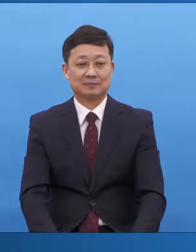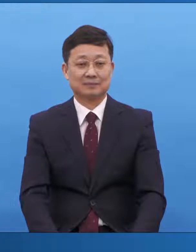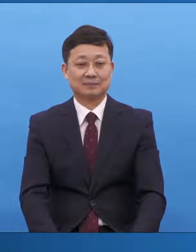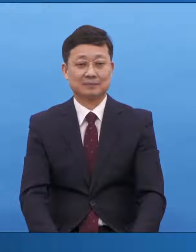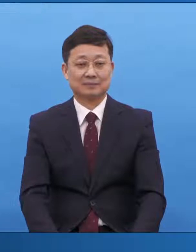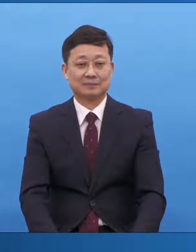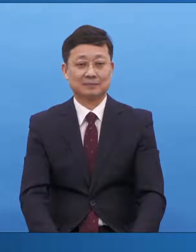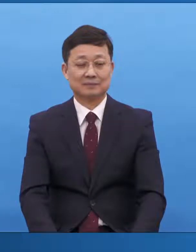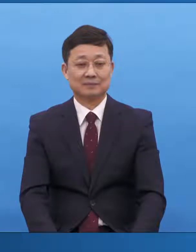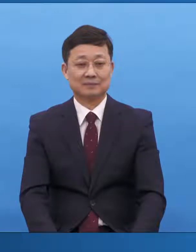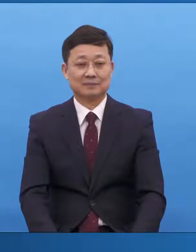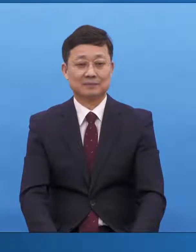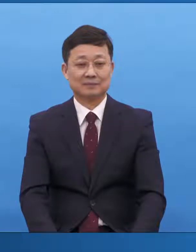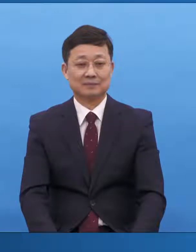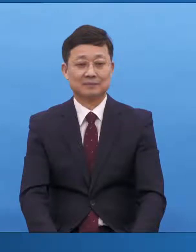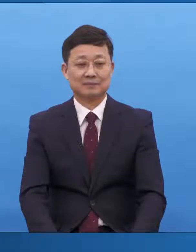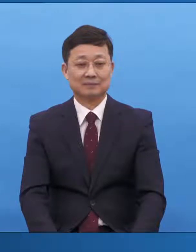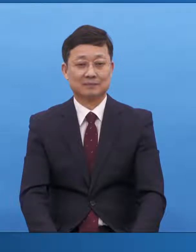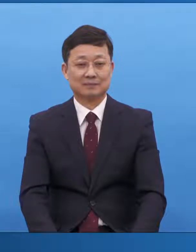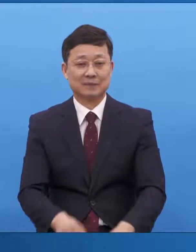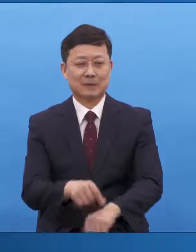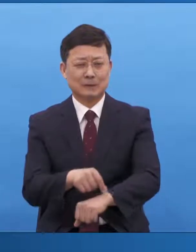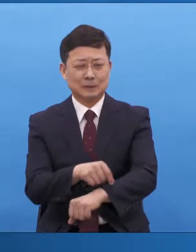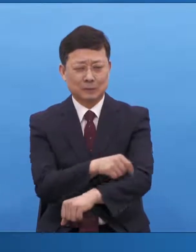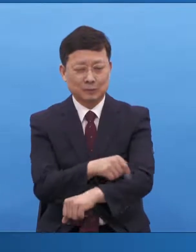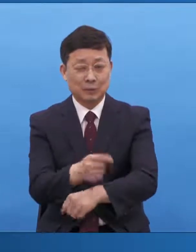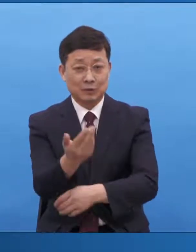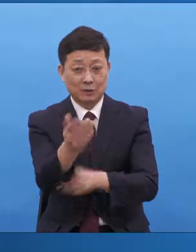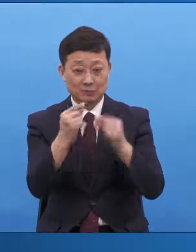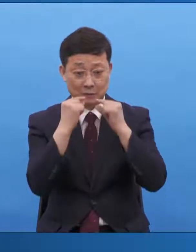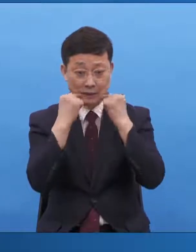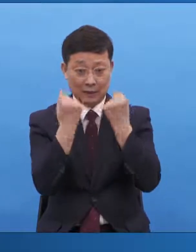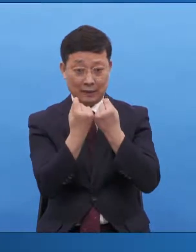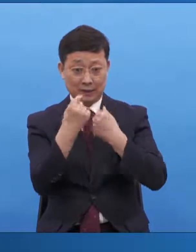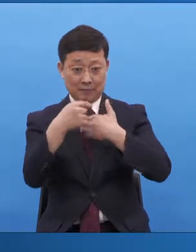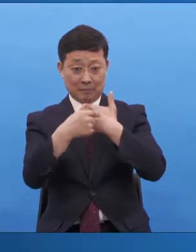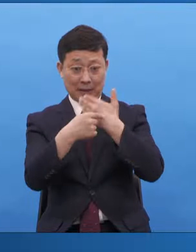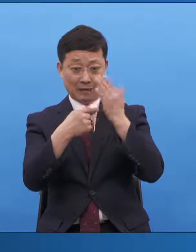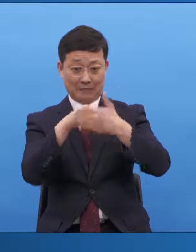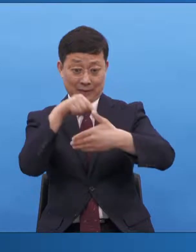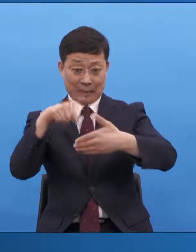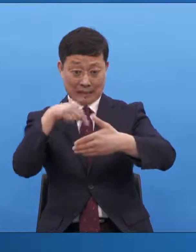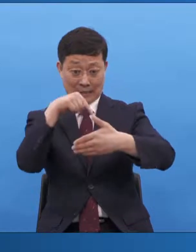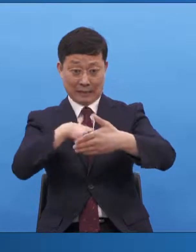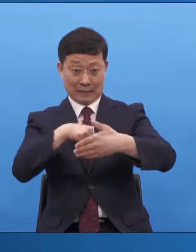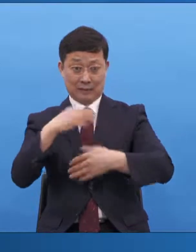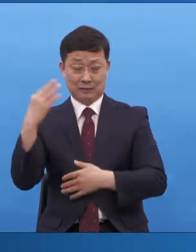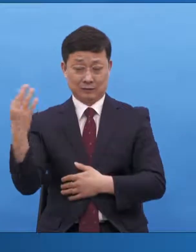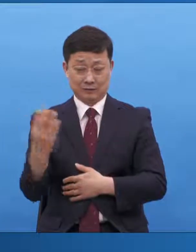특별히 내 개인에게 이 성령이 임하더라. At this time, in particular, the Holy Spirit comes upon you individually.